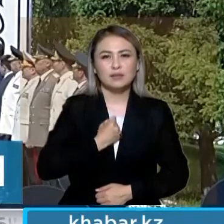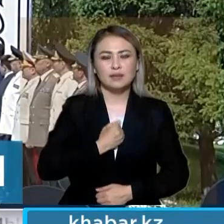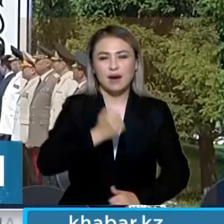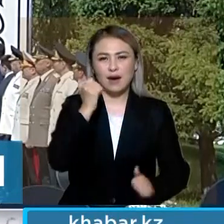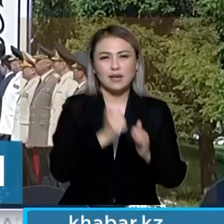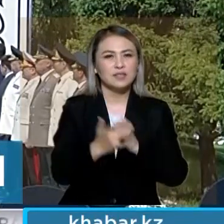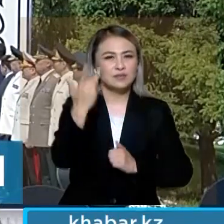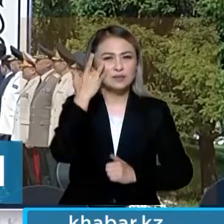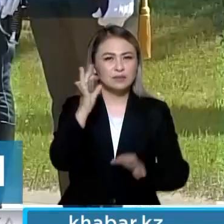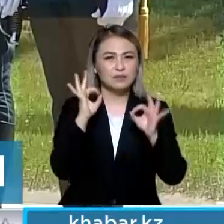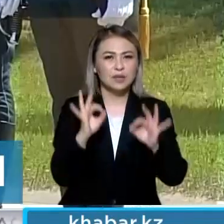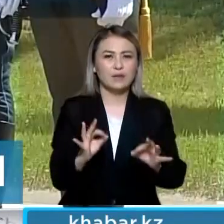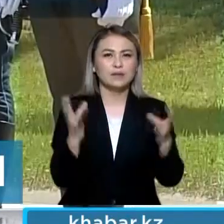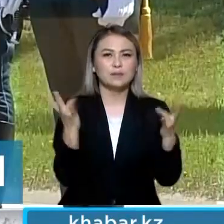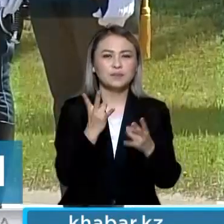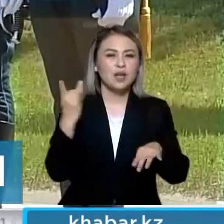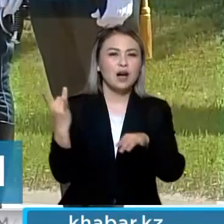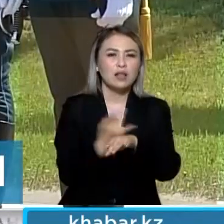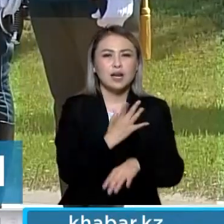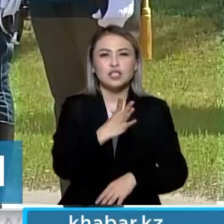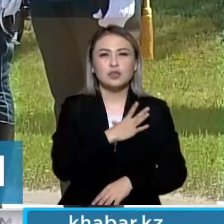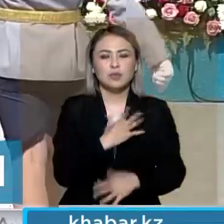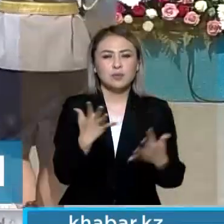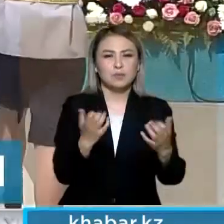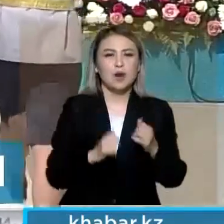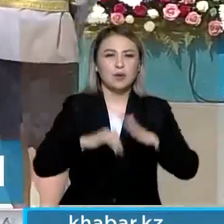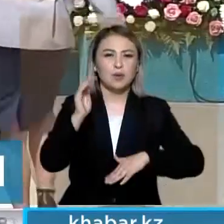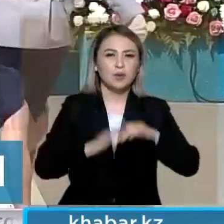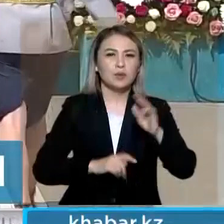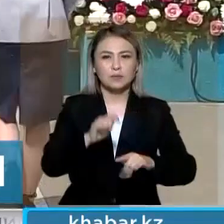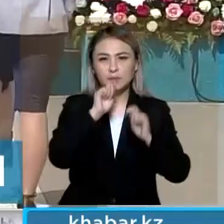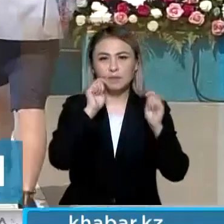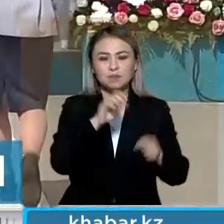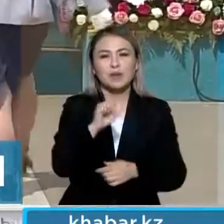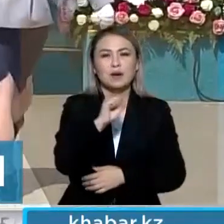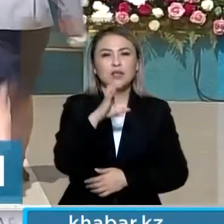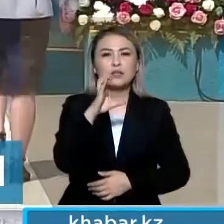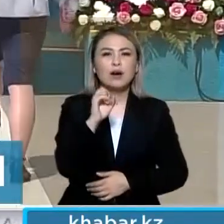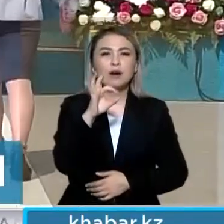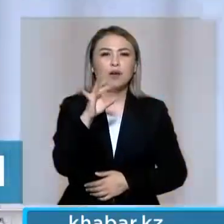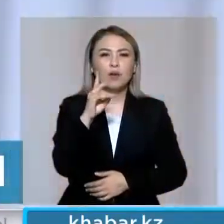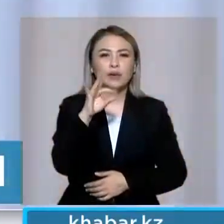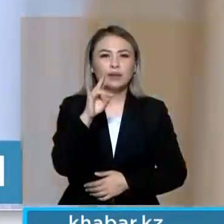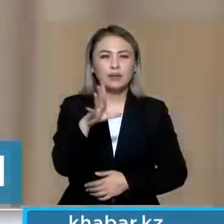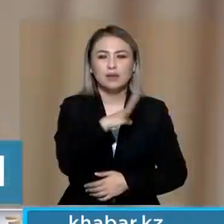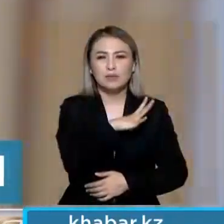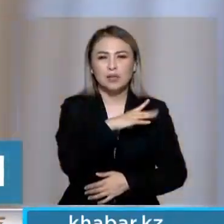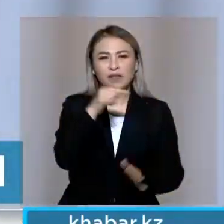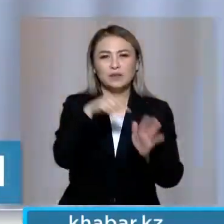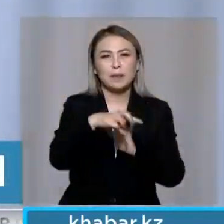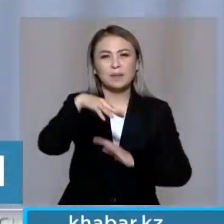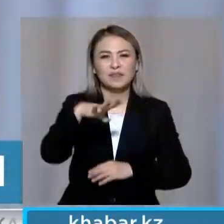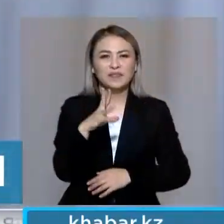әрқашан лайық болыңыздар. Алғашқы әскери шенді президенттің қолынан алғандардың бірі Александра Сорокина. Мамырда Ішкі істер